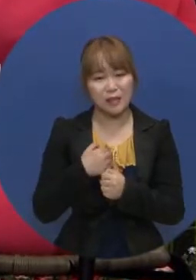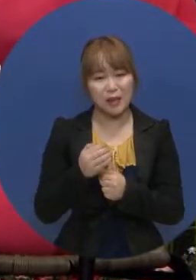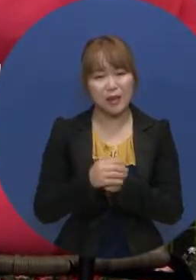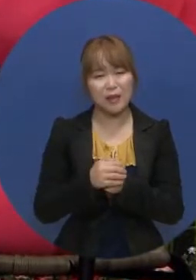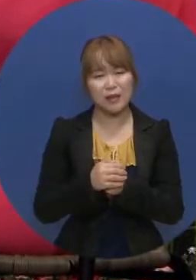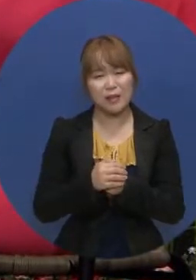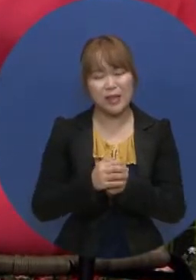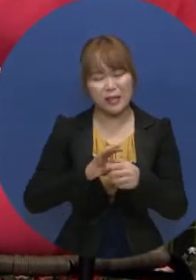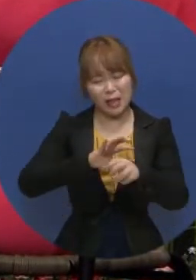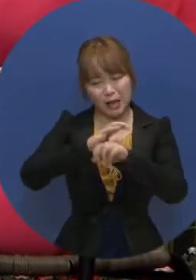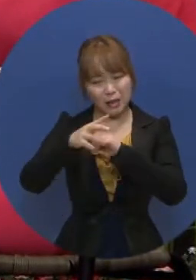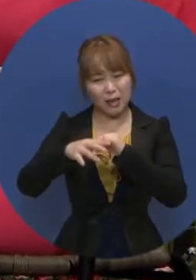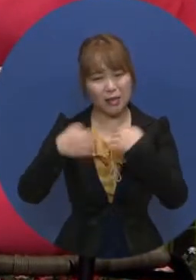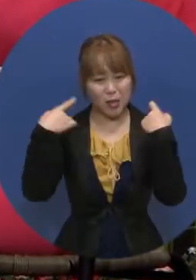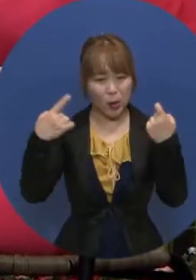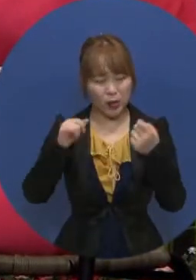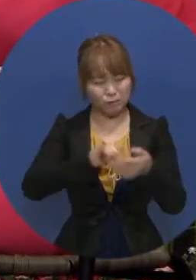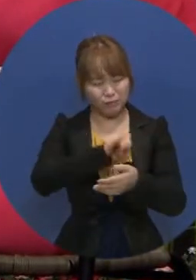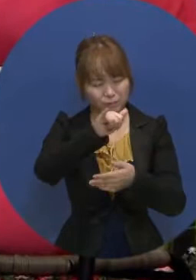됐는데 네.